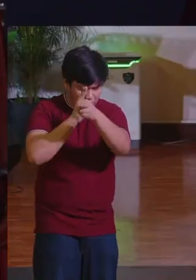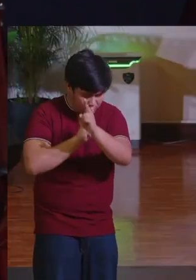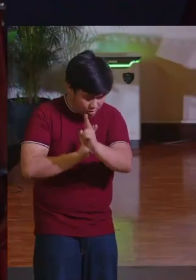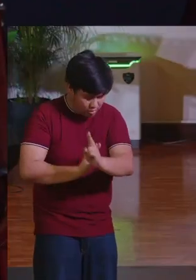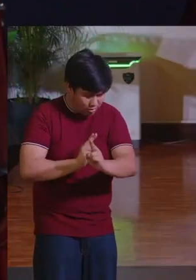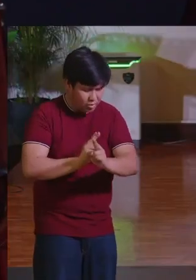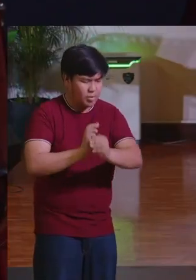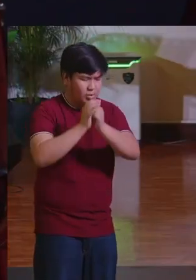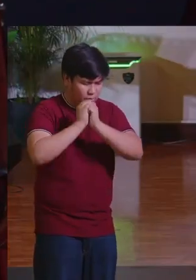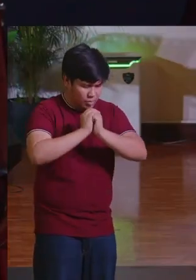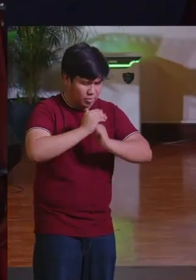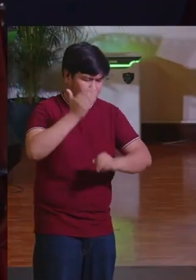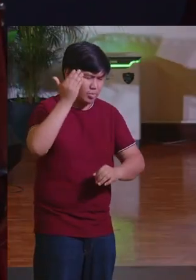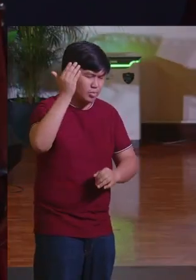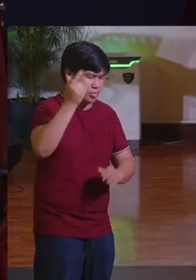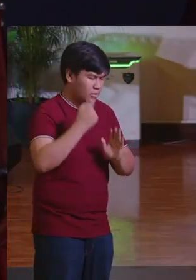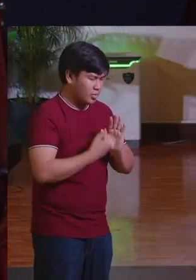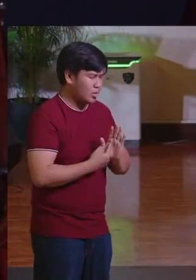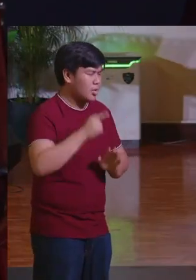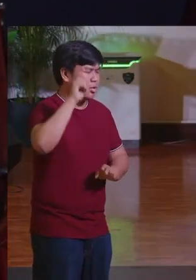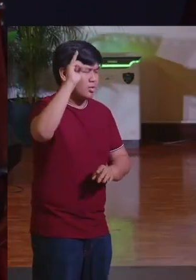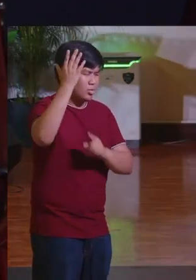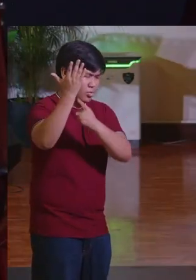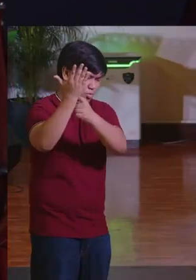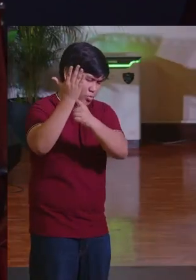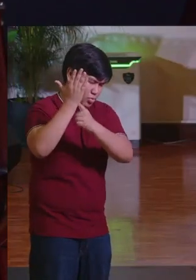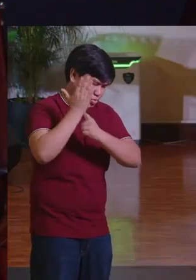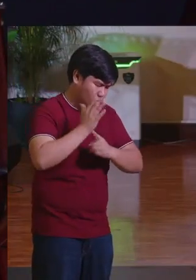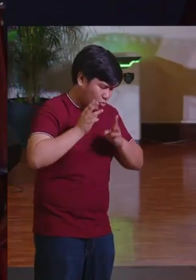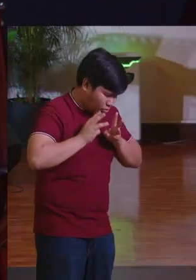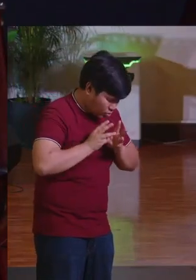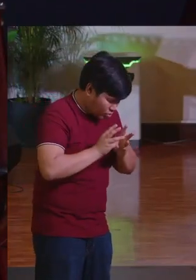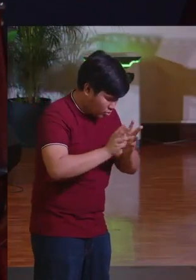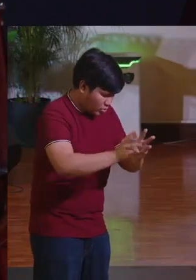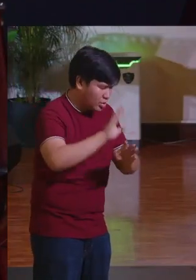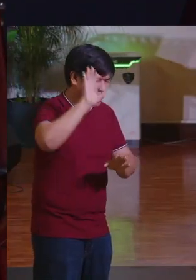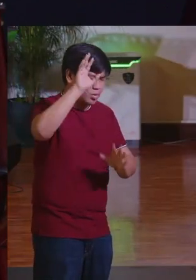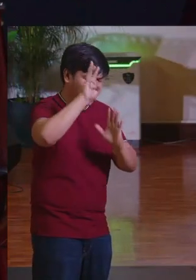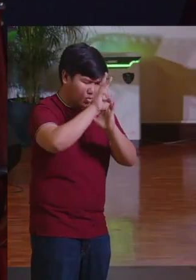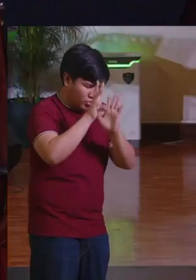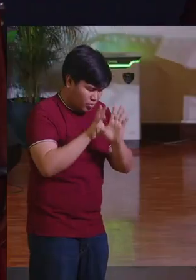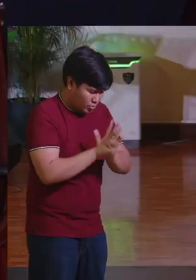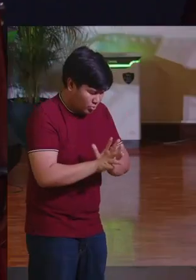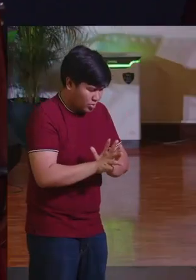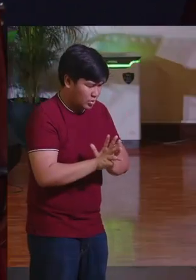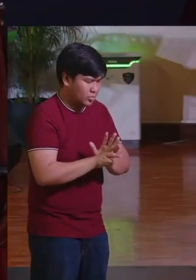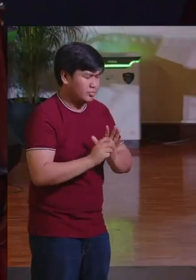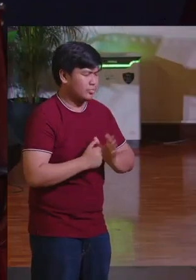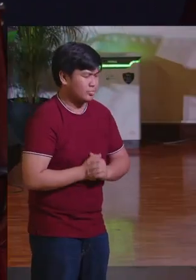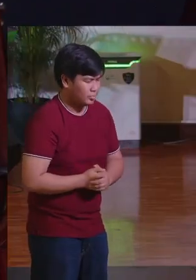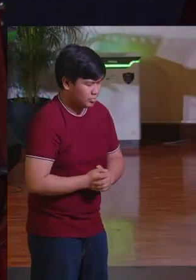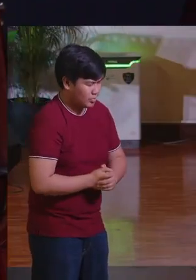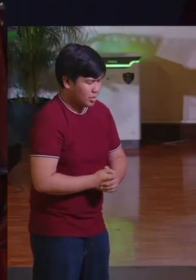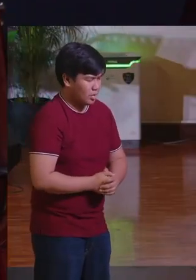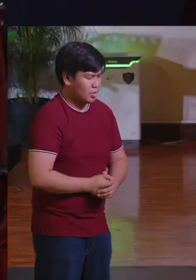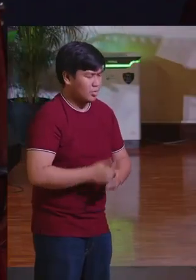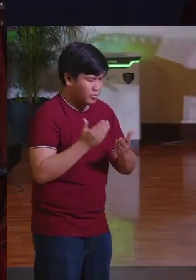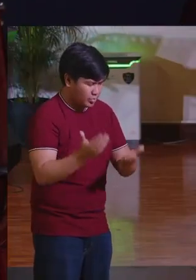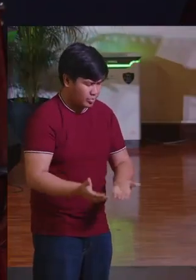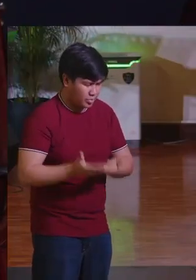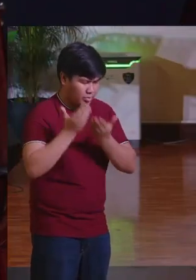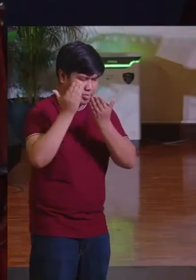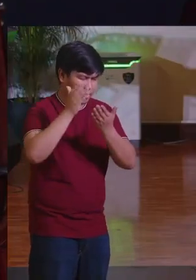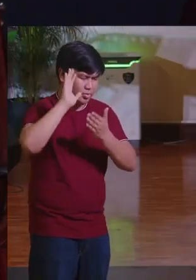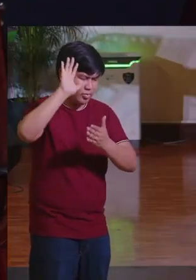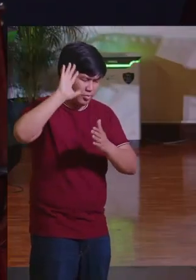pagsamba. At ipakita mo po ang landas na iyong nais naming tahakin. Maitaas ka lamang, Ama,